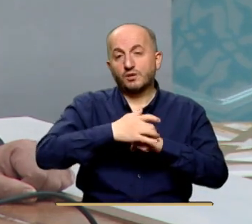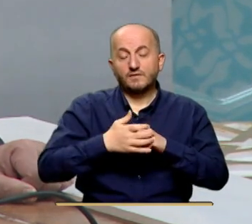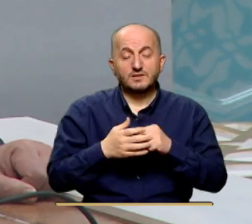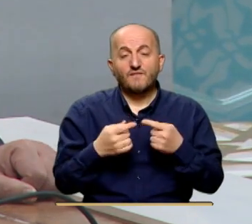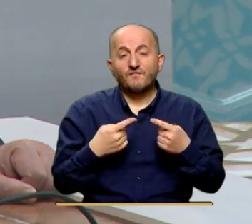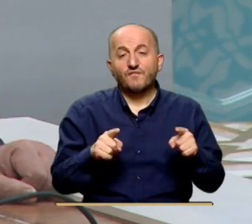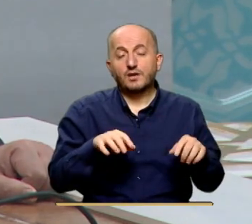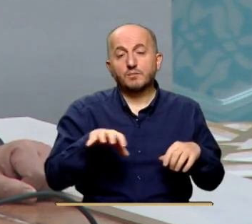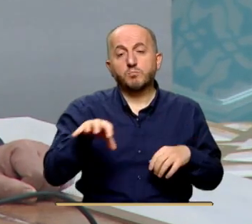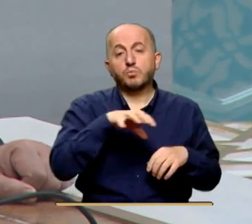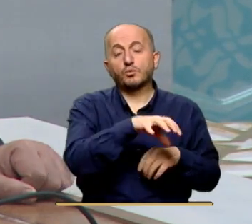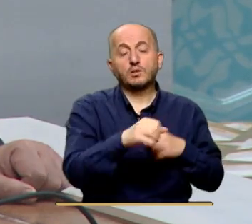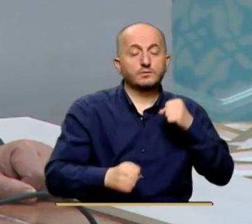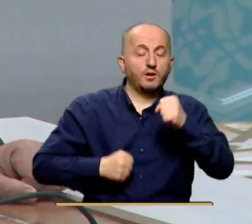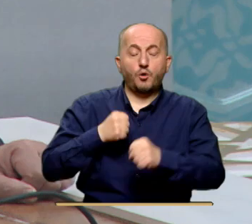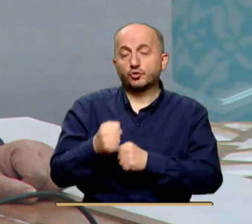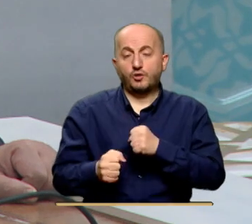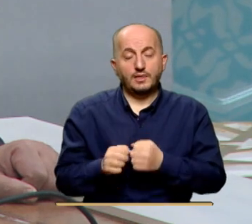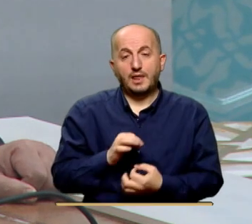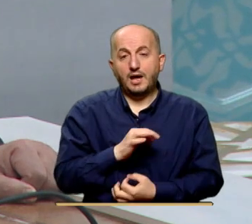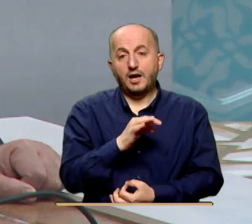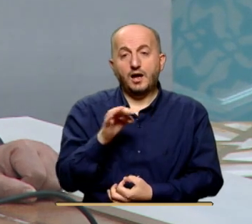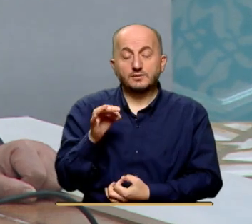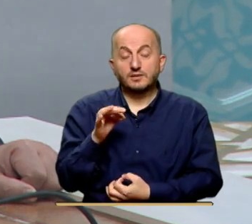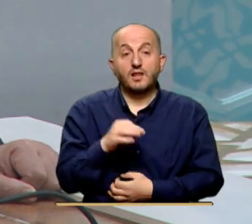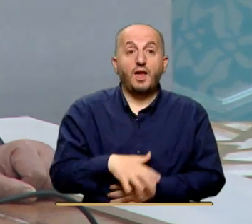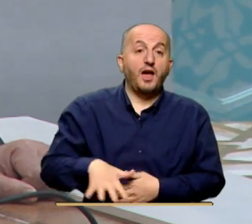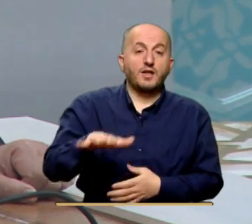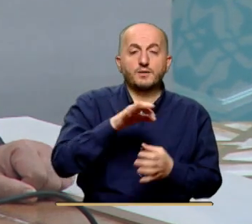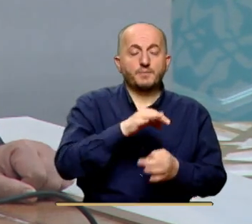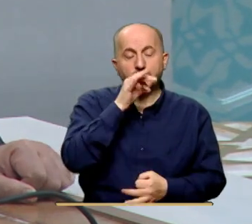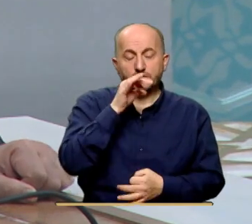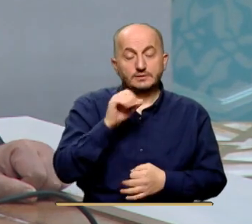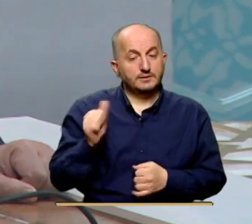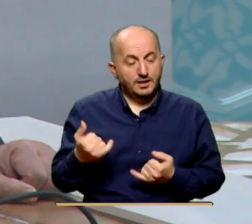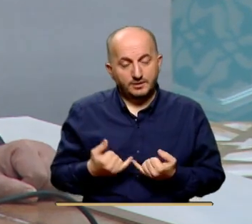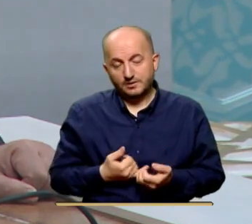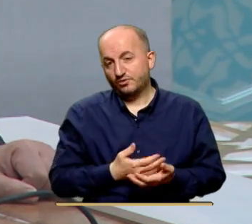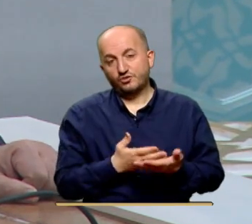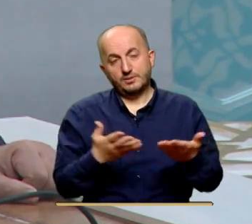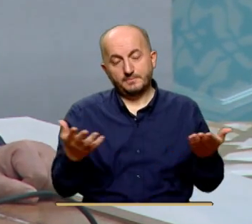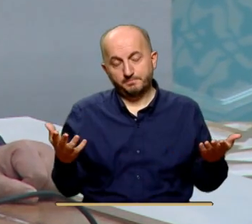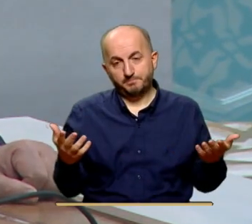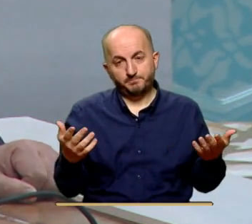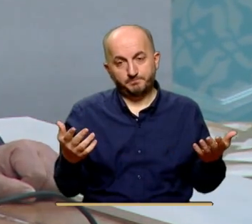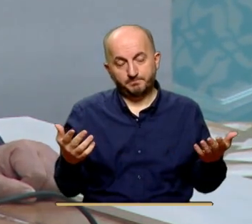farklı bölgelerinden koşanlar, her biri değerli kardeşlerim,